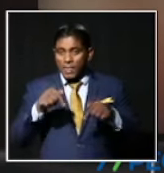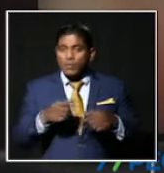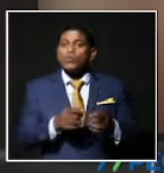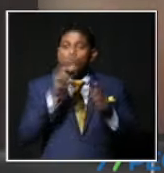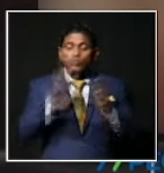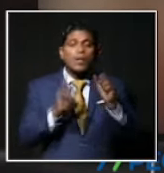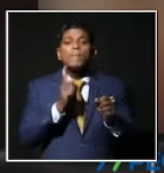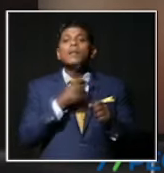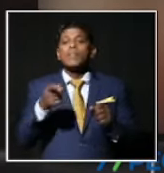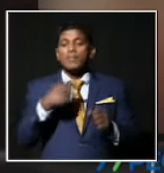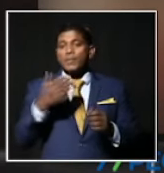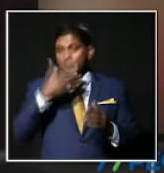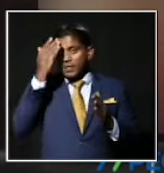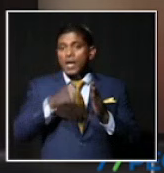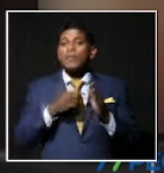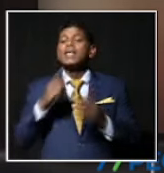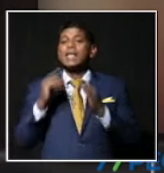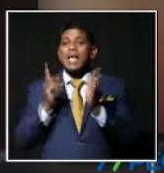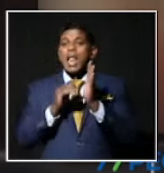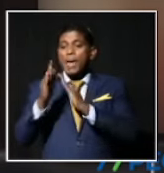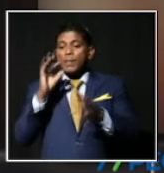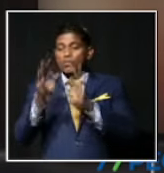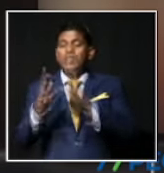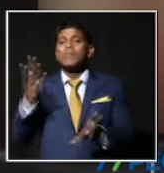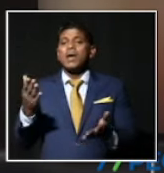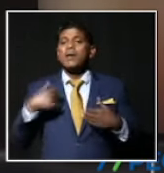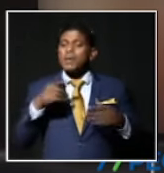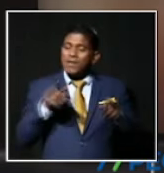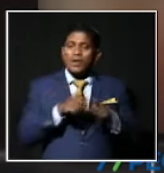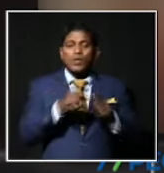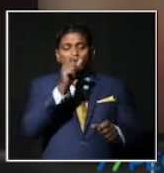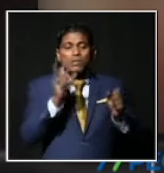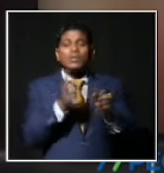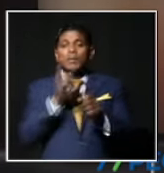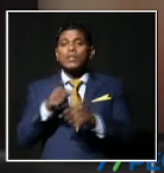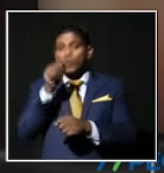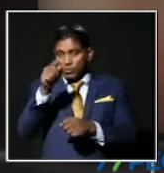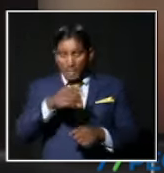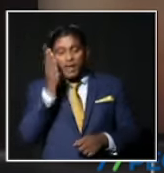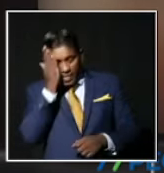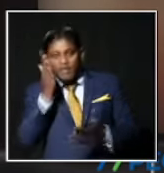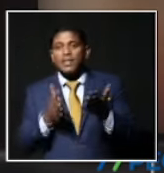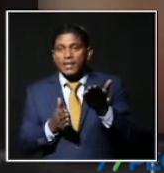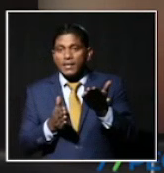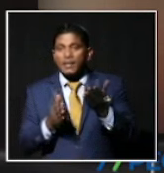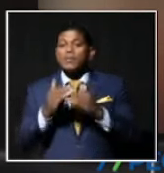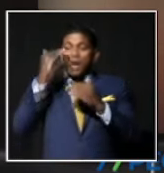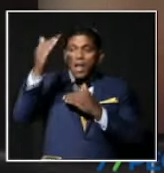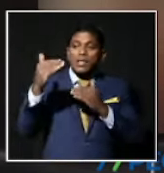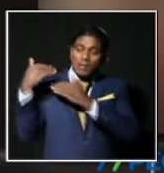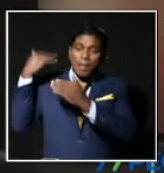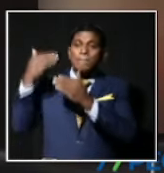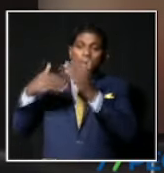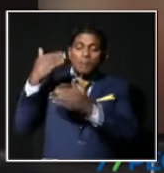දැම්මද? යාපනයේ පුස්තකාලයට ගිනි තිබ්බා. මේ තරම් අපරාධ මනුෂ්‍ය ඝාතන සිදු වෙති. ඔබතුමා නිදාගෙනද හිටියේ? අනාගත පරම්පරාවට